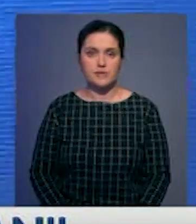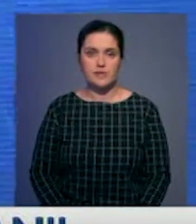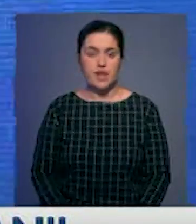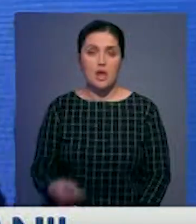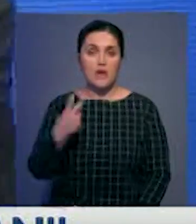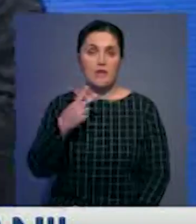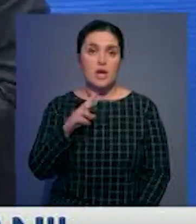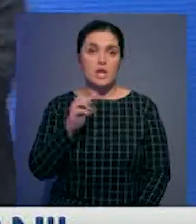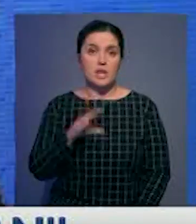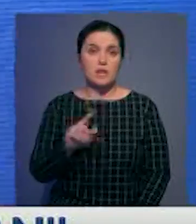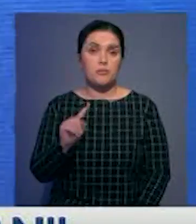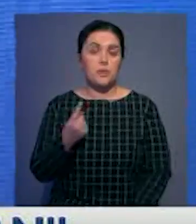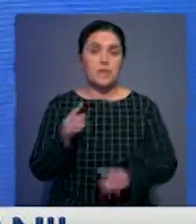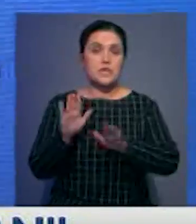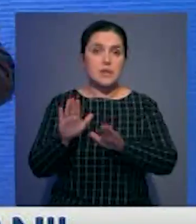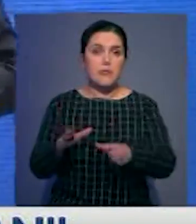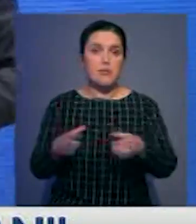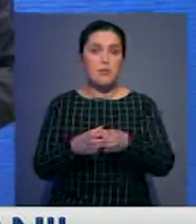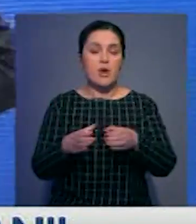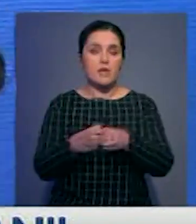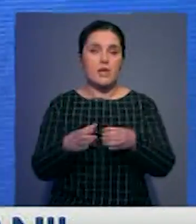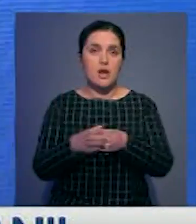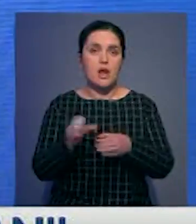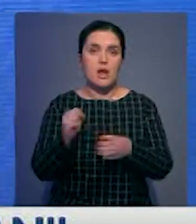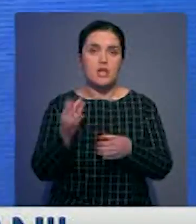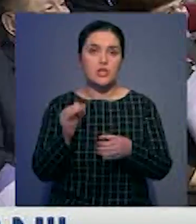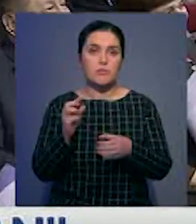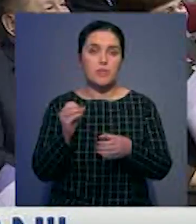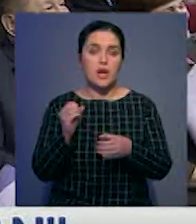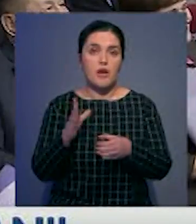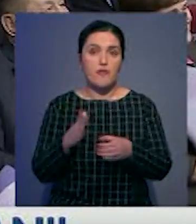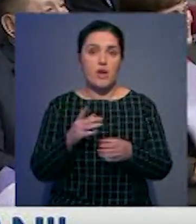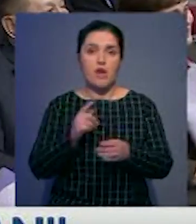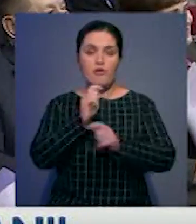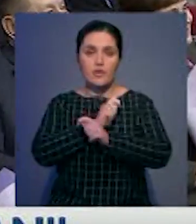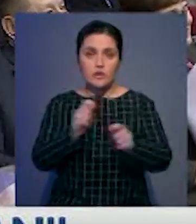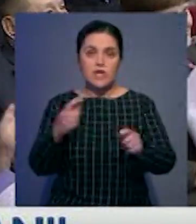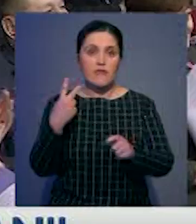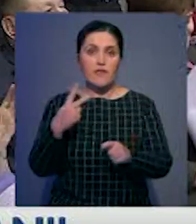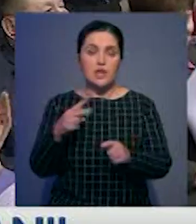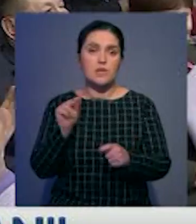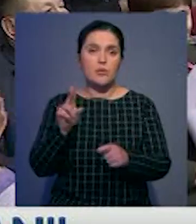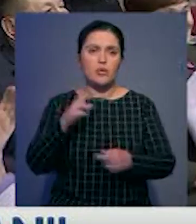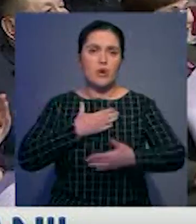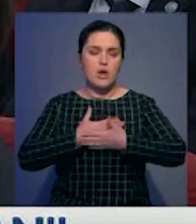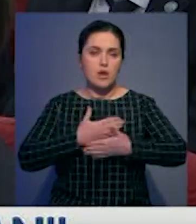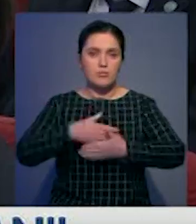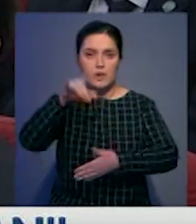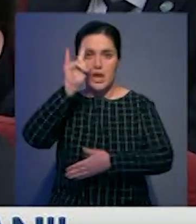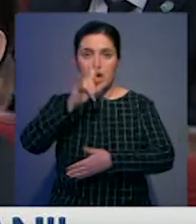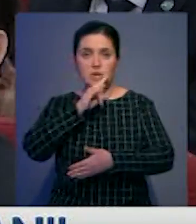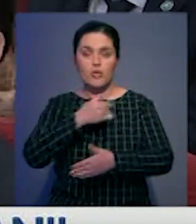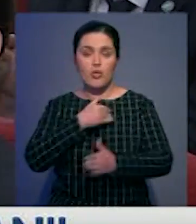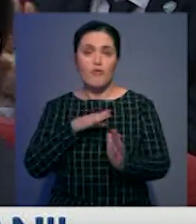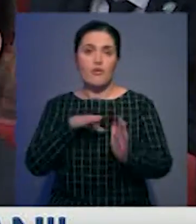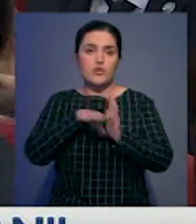В день 20-летия первый заместитель партии Маулен Эшимбаев торжественно вручил 20 партийных билетов самым активным казахстанцам, которые